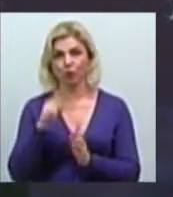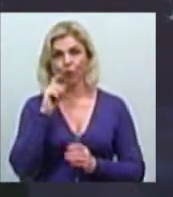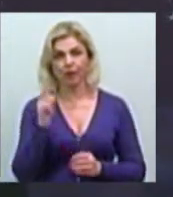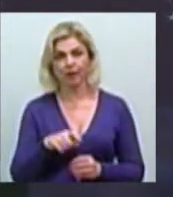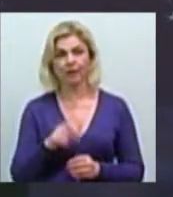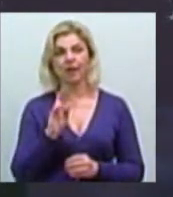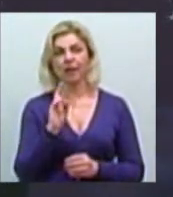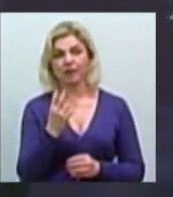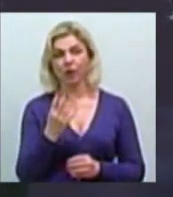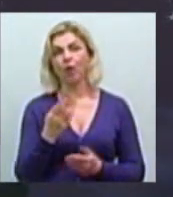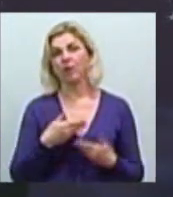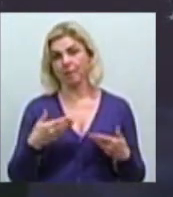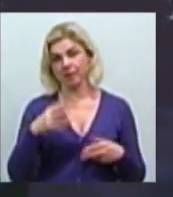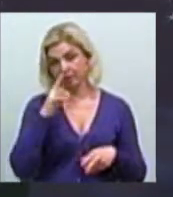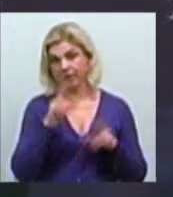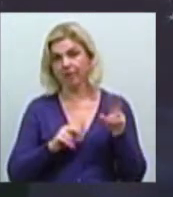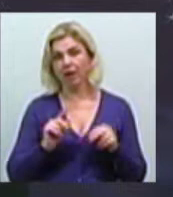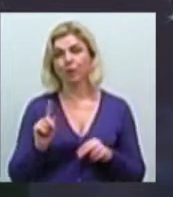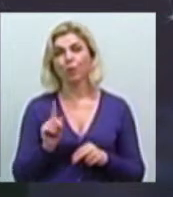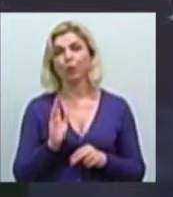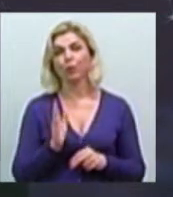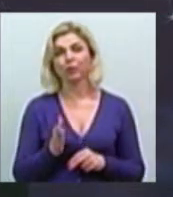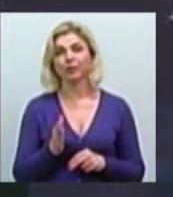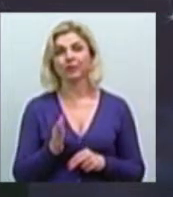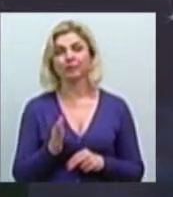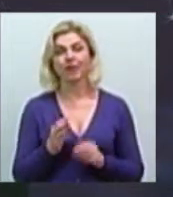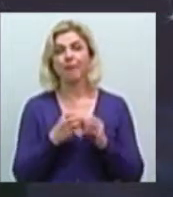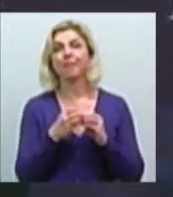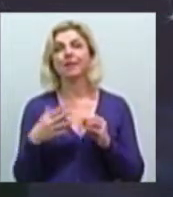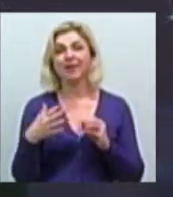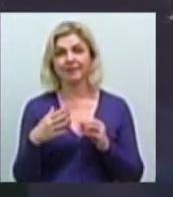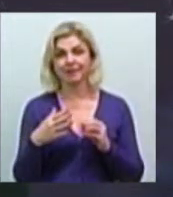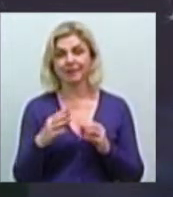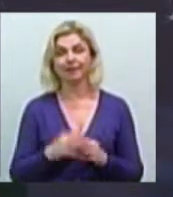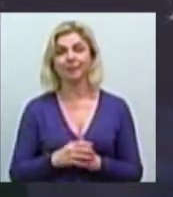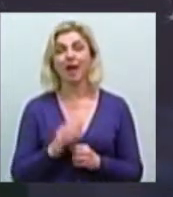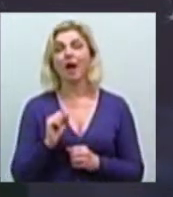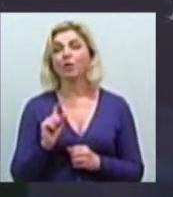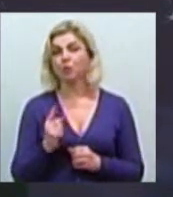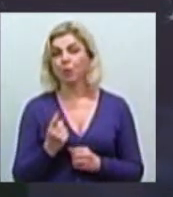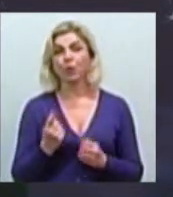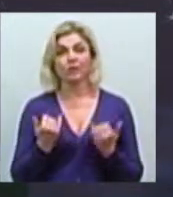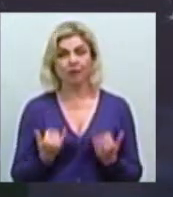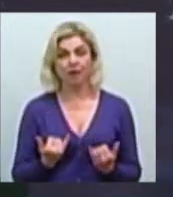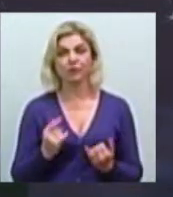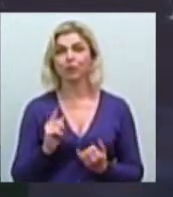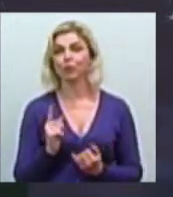Угу. Миколаїв, ми сподіваємось, буде 15-й. А чому саме зараз? Тому